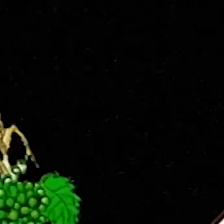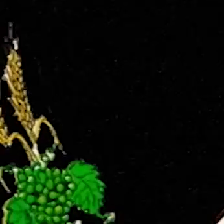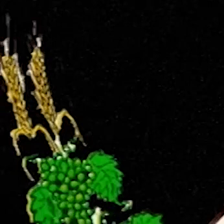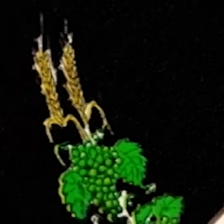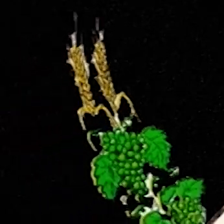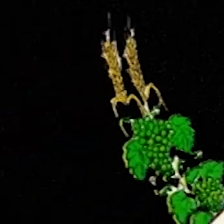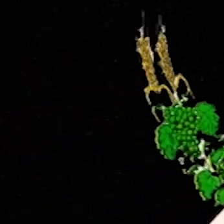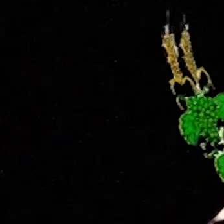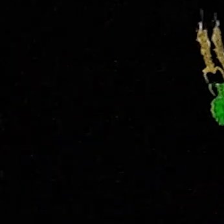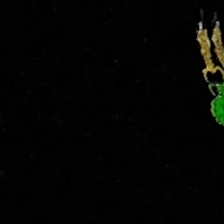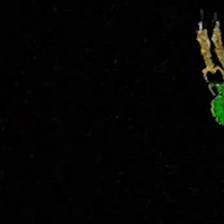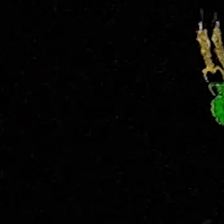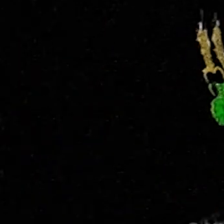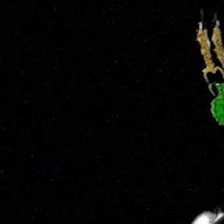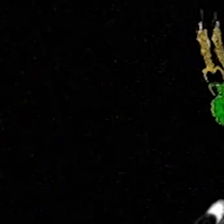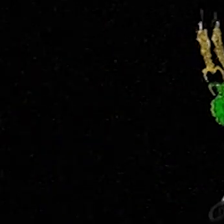ላኢልሃ